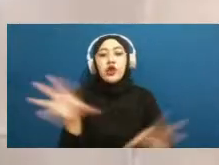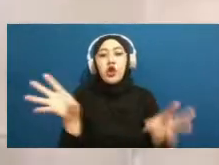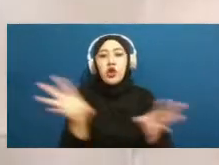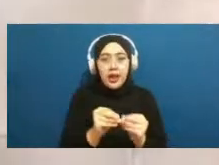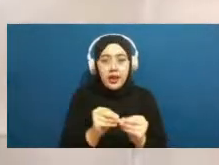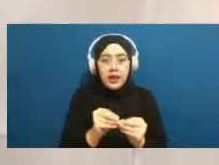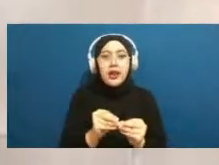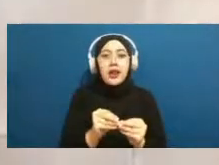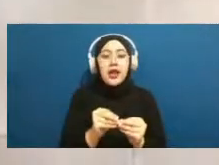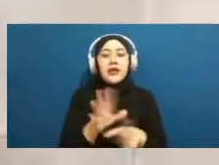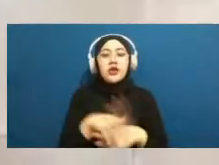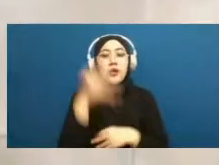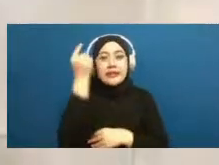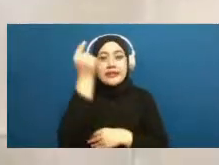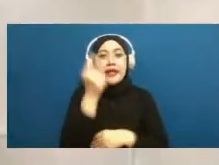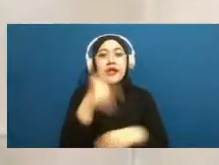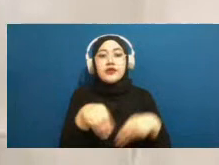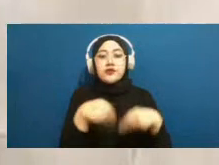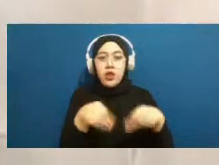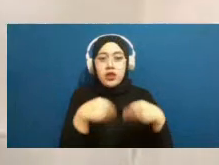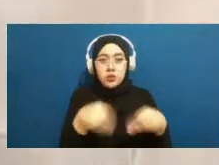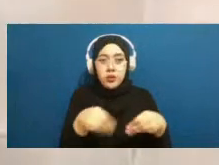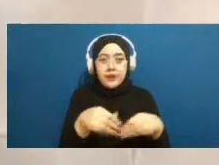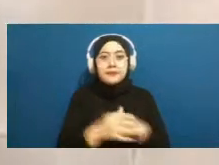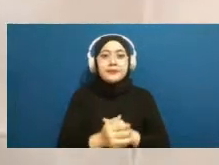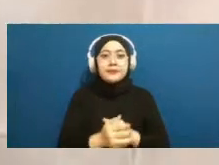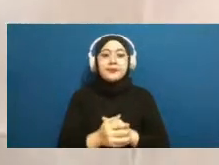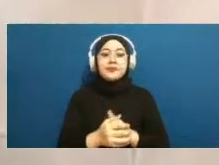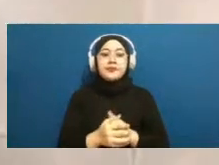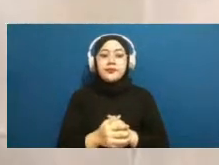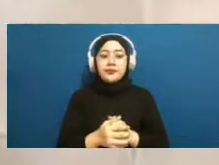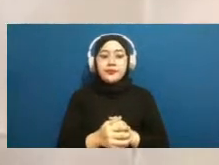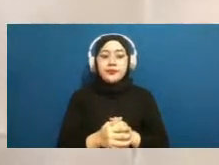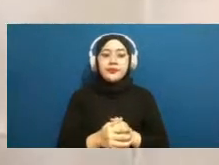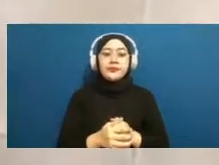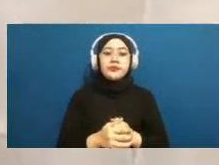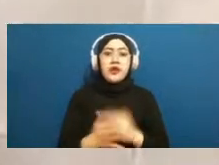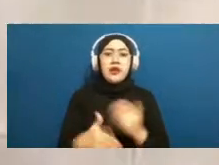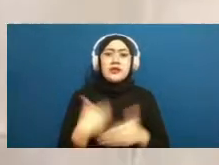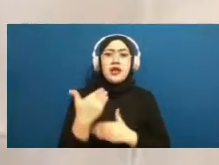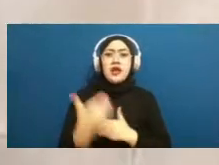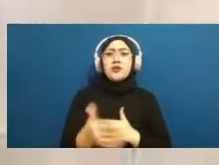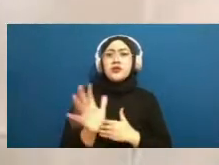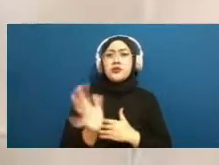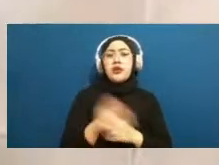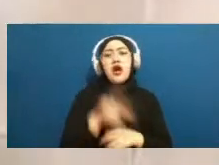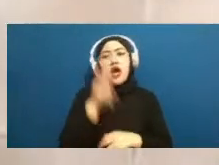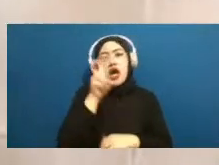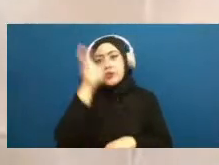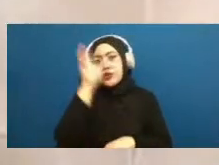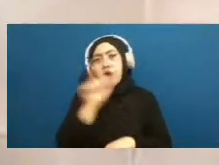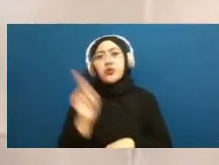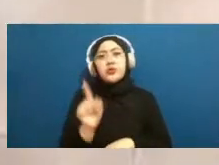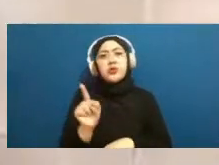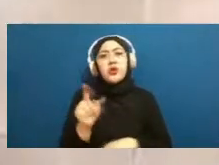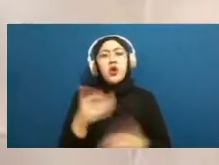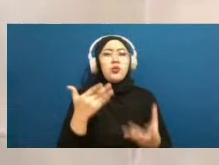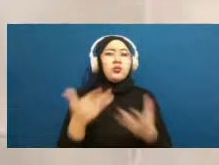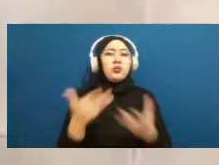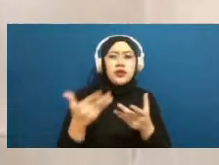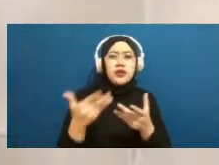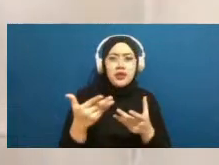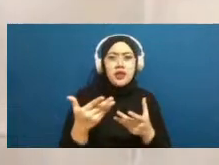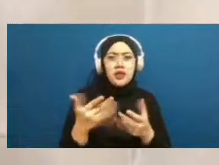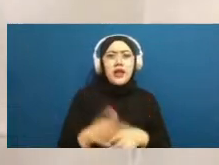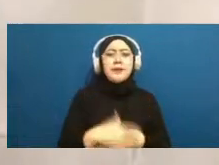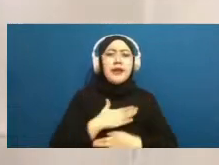rencana atau business plan kita kan. Nah, ketika kita mengalokasikan dana tersebut, kita mesti tahu mungkin lebih enak lagi